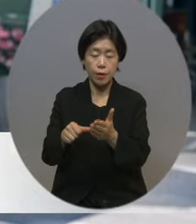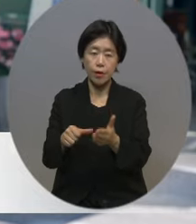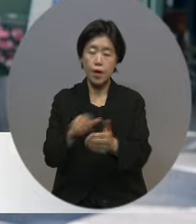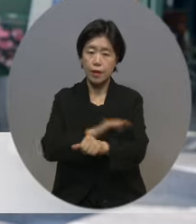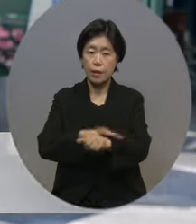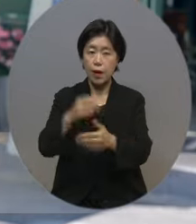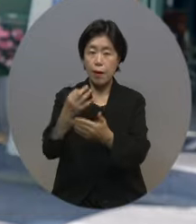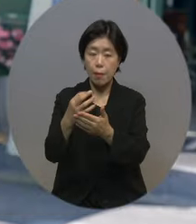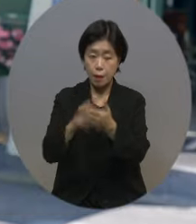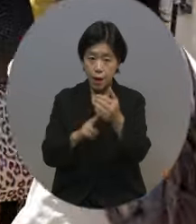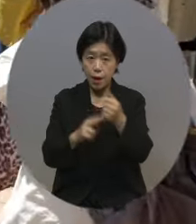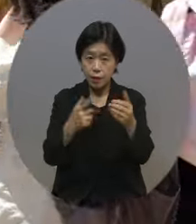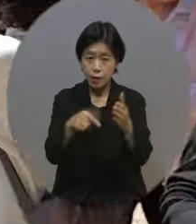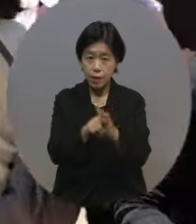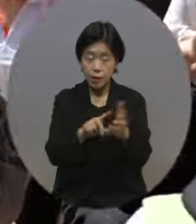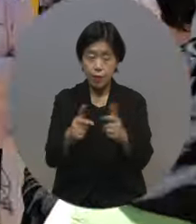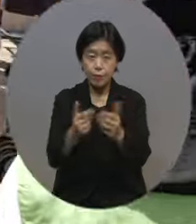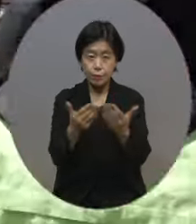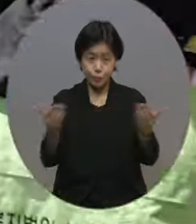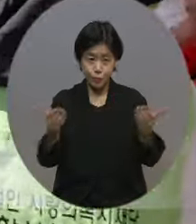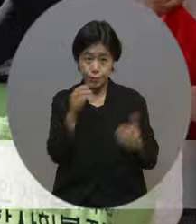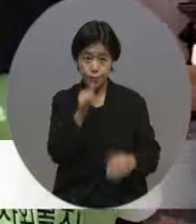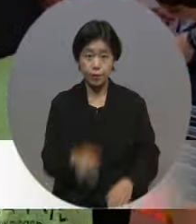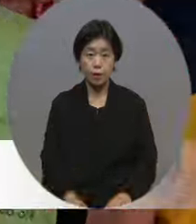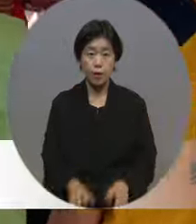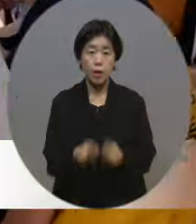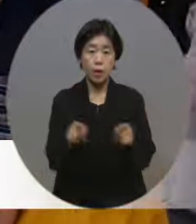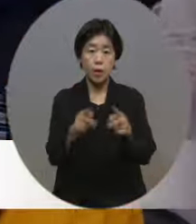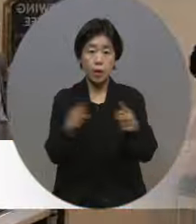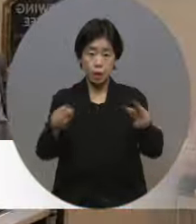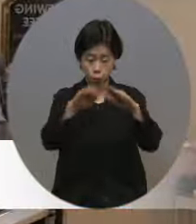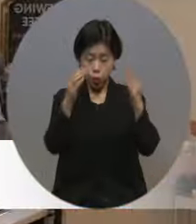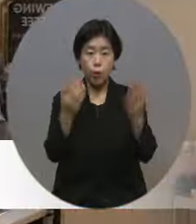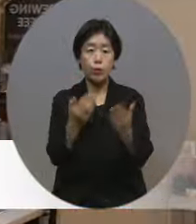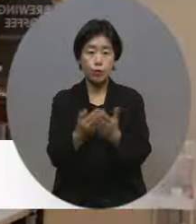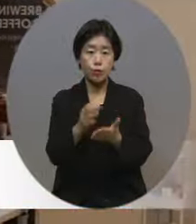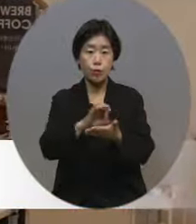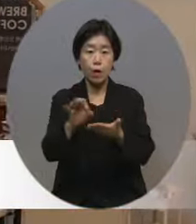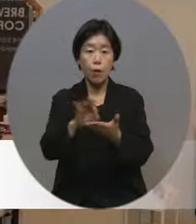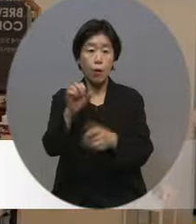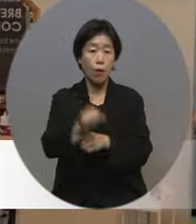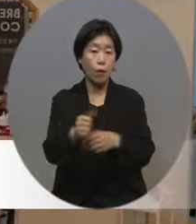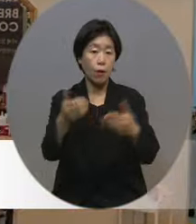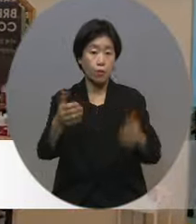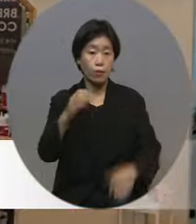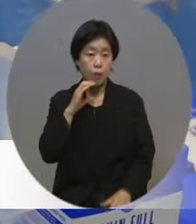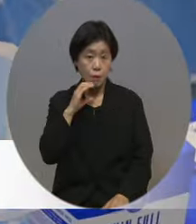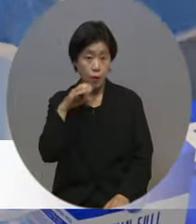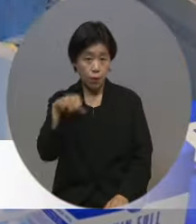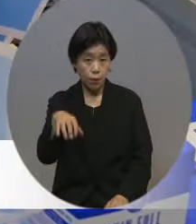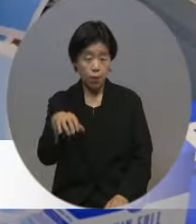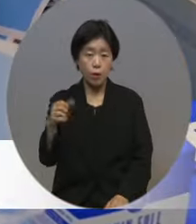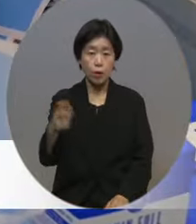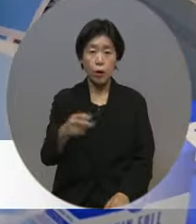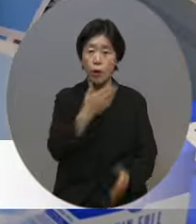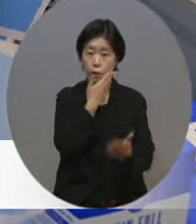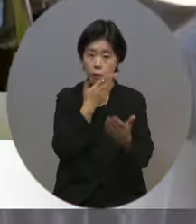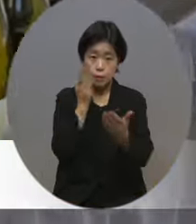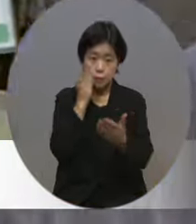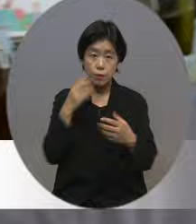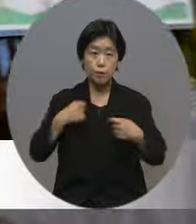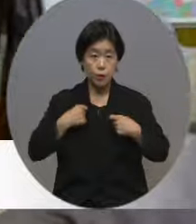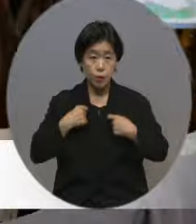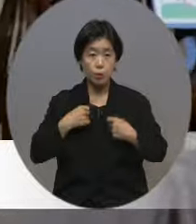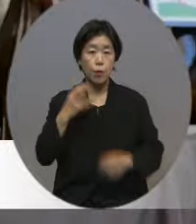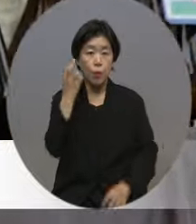그 바자회를 개최하게 됐습니다. 1, 2층 공간을 모두 내어준 카페 측의 지원과 화장품, 의류,